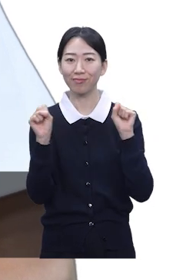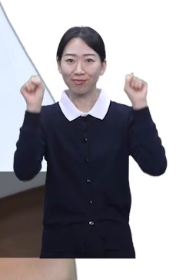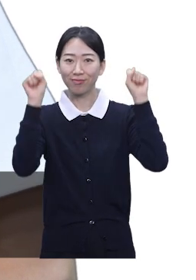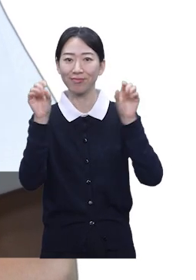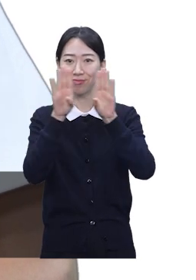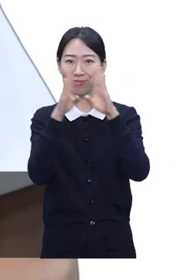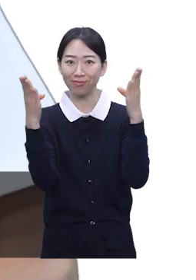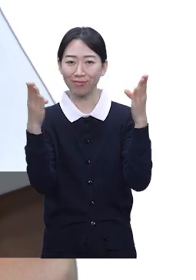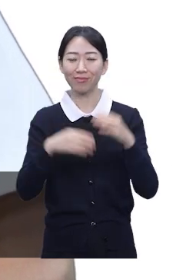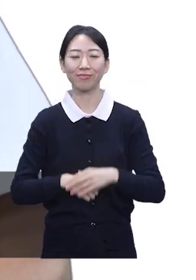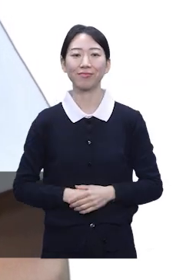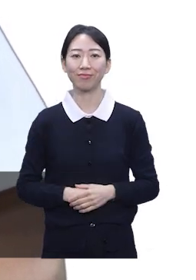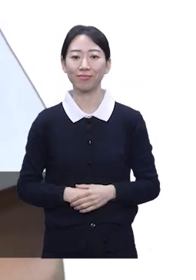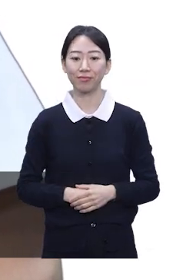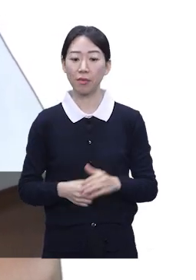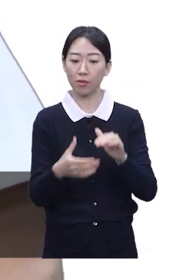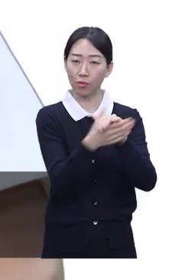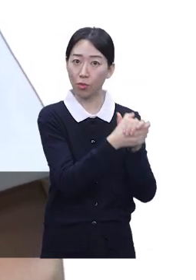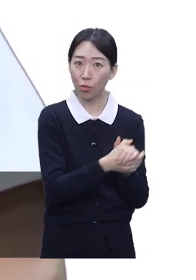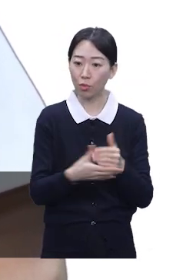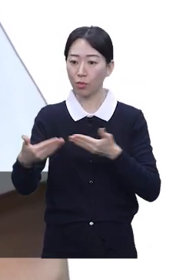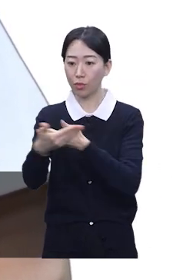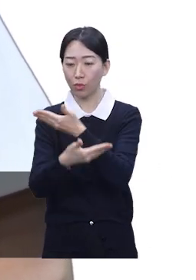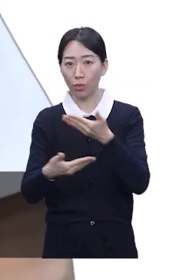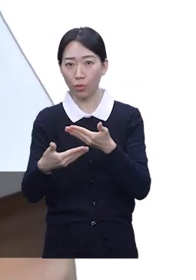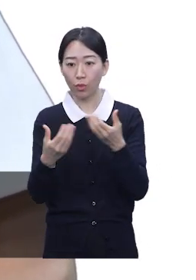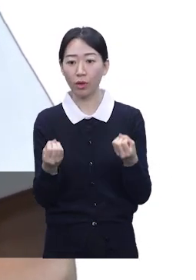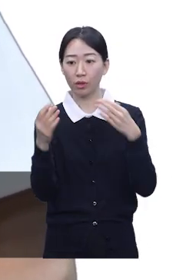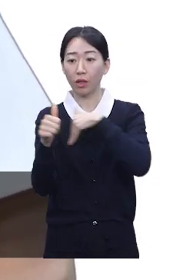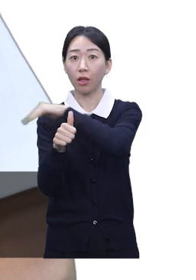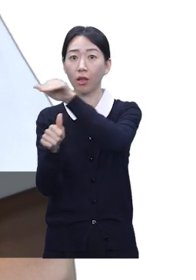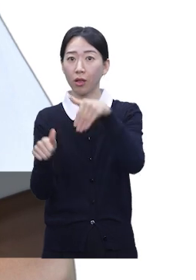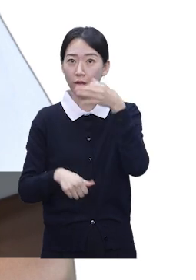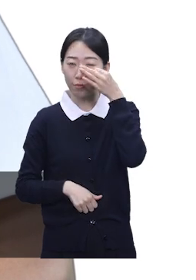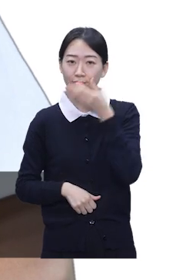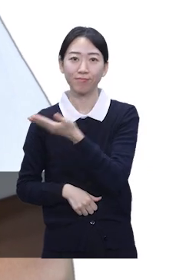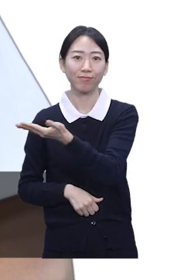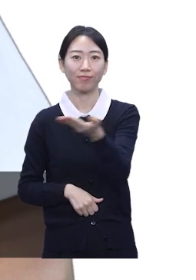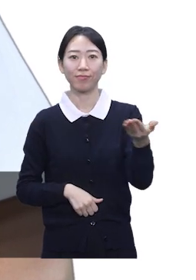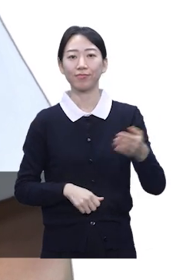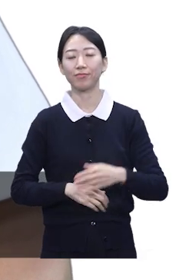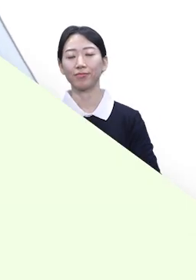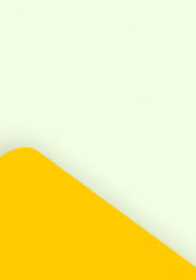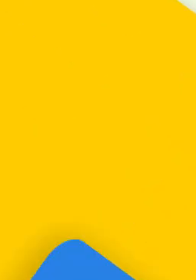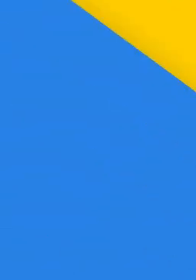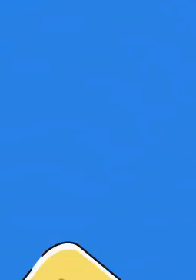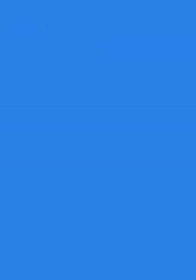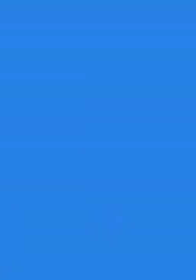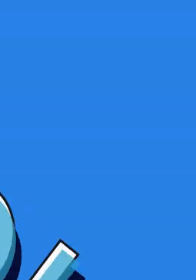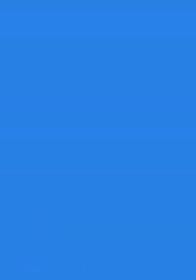열렸습니다. 화합과 소통의 장이 된 체육대회 현장을 3분 한양에서 만나보겠습니다.